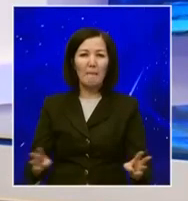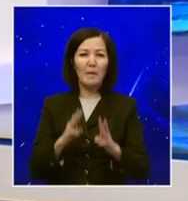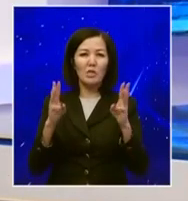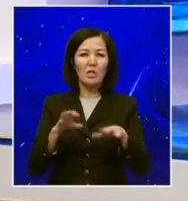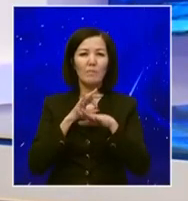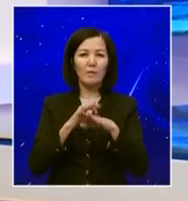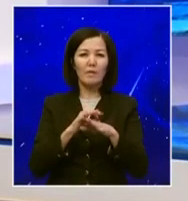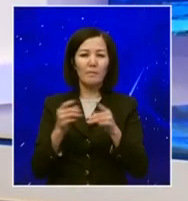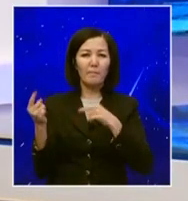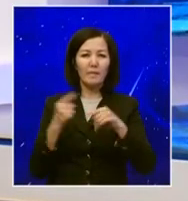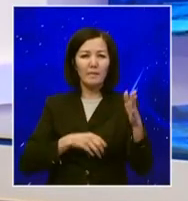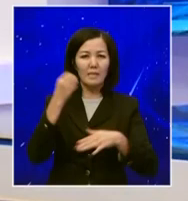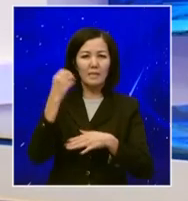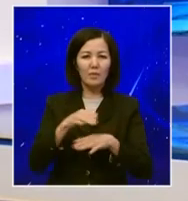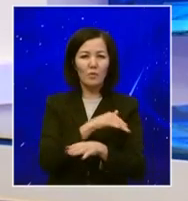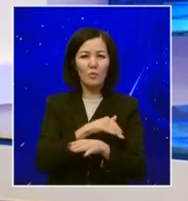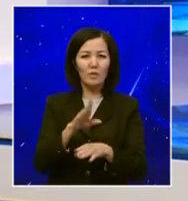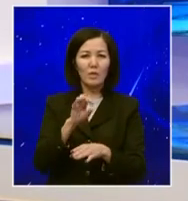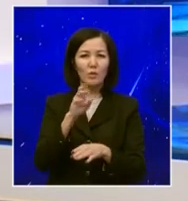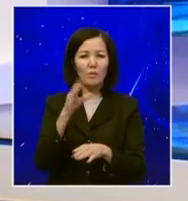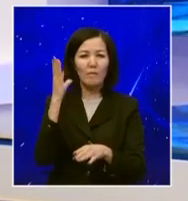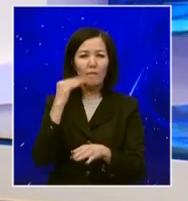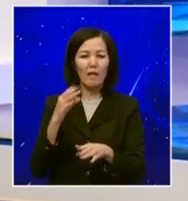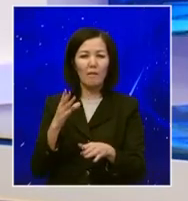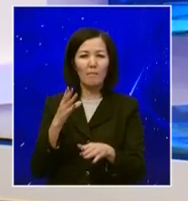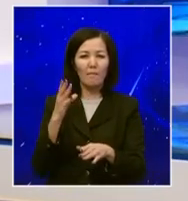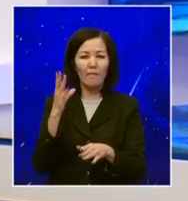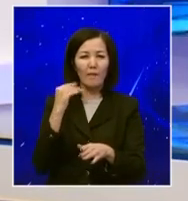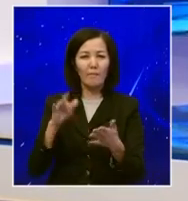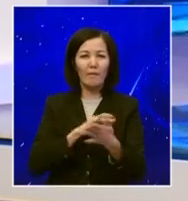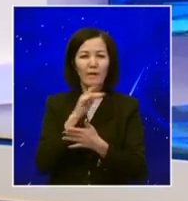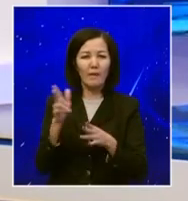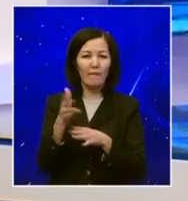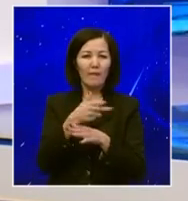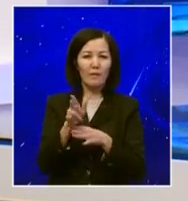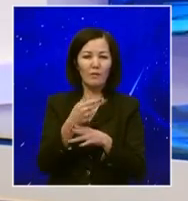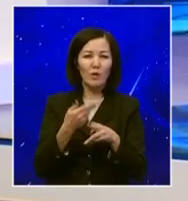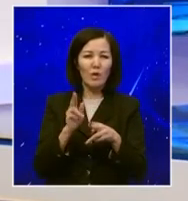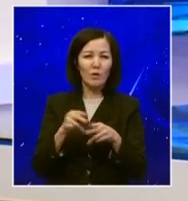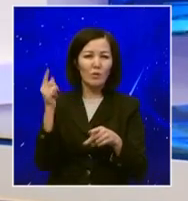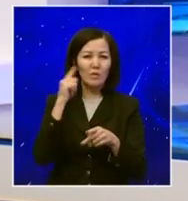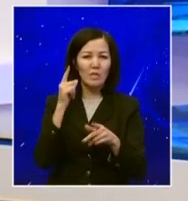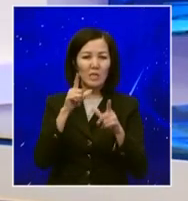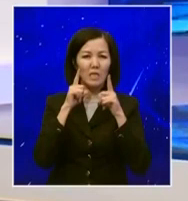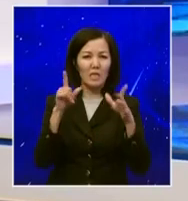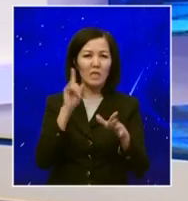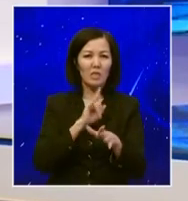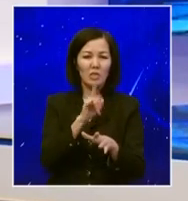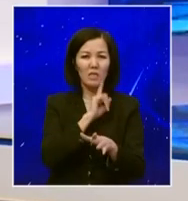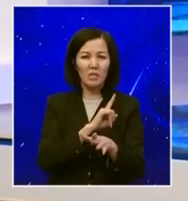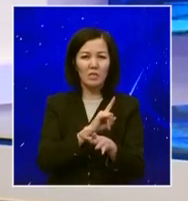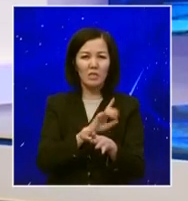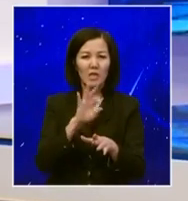Пожар произошел в бизнес-центре по улице Тулеби в Алматы. Видео, на котором слышны крики женщины, распространилось